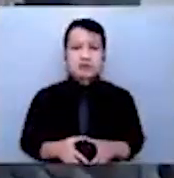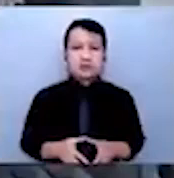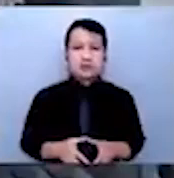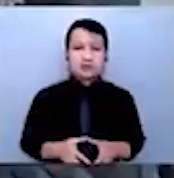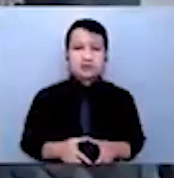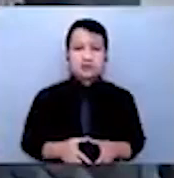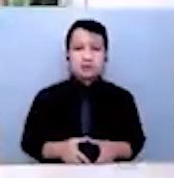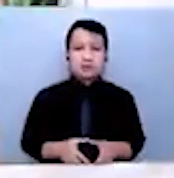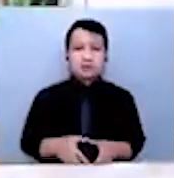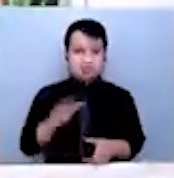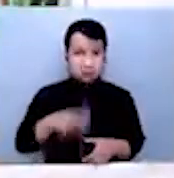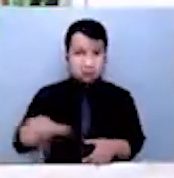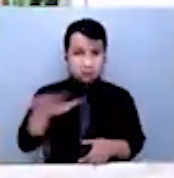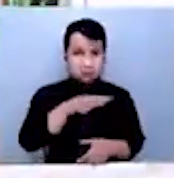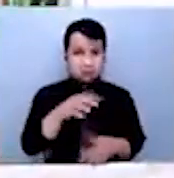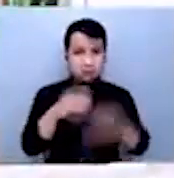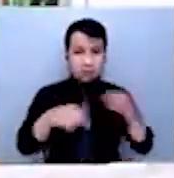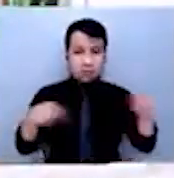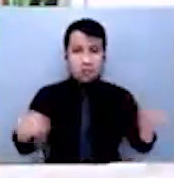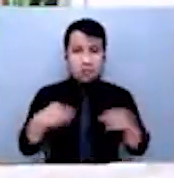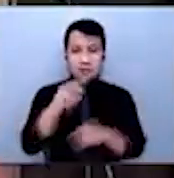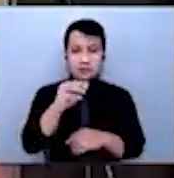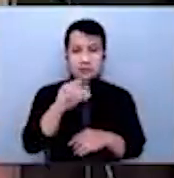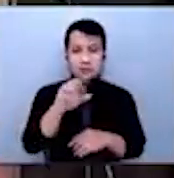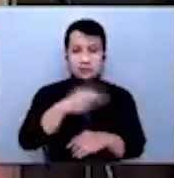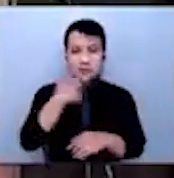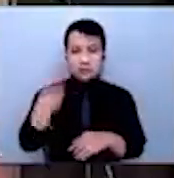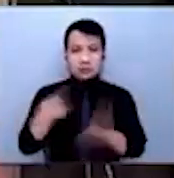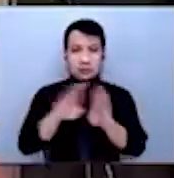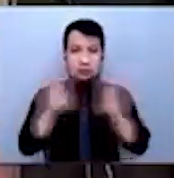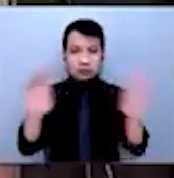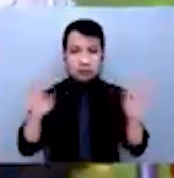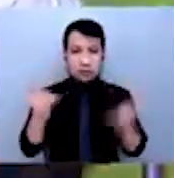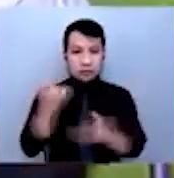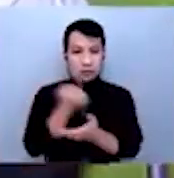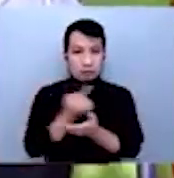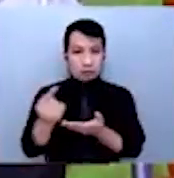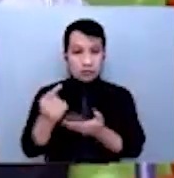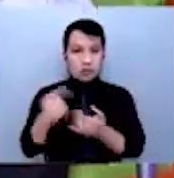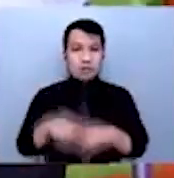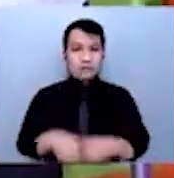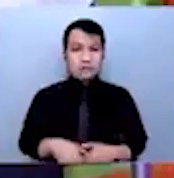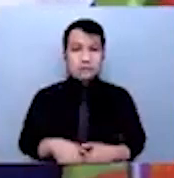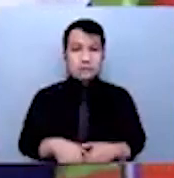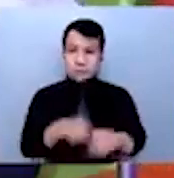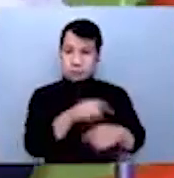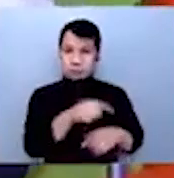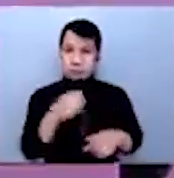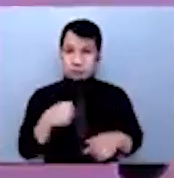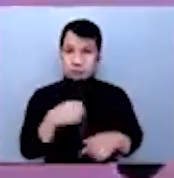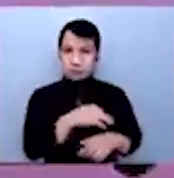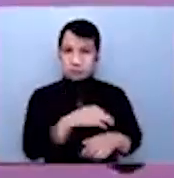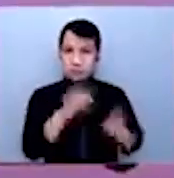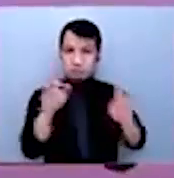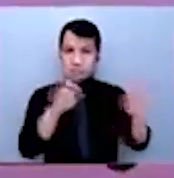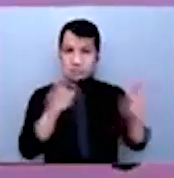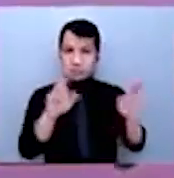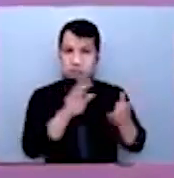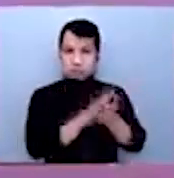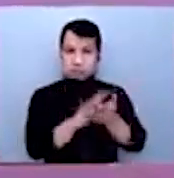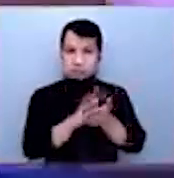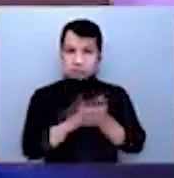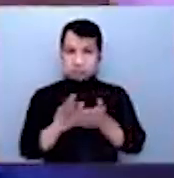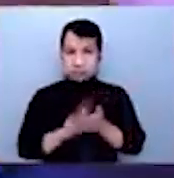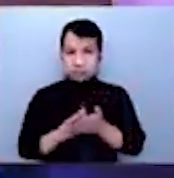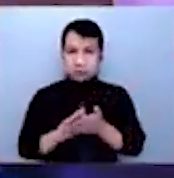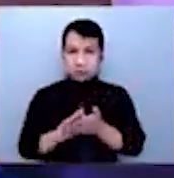All set na ang ilang bar sa Malate, Maynila sa muling pagbubukas ngayong weekend. Ang mga staff na ito agad na nilinis at dinisinfect